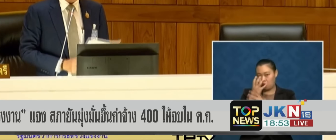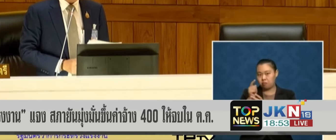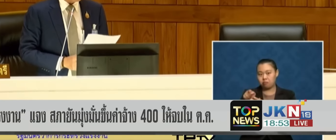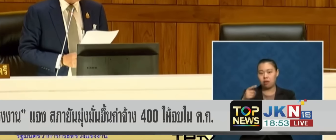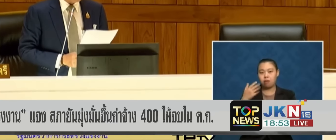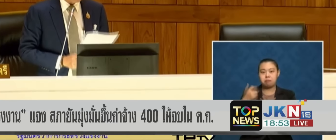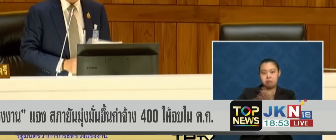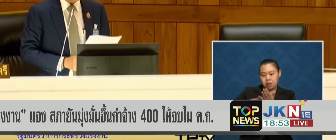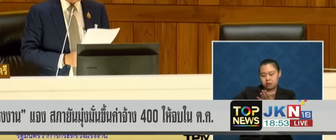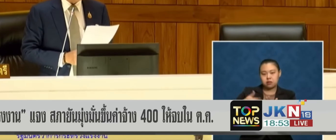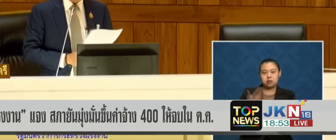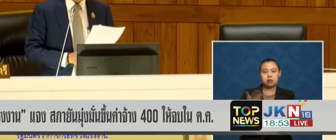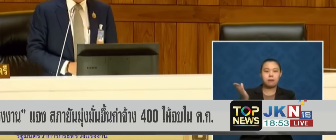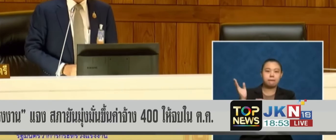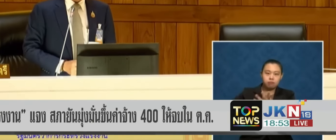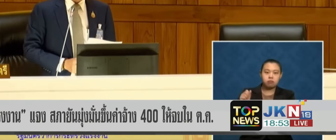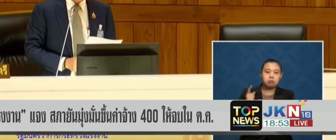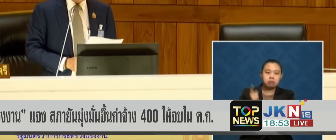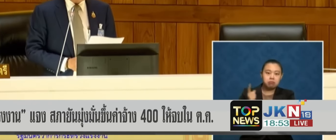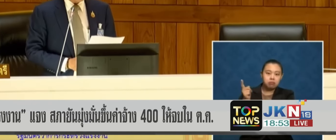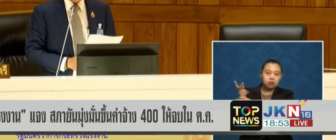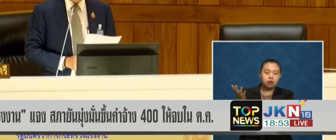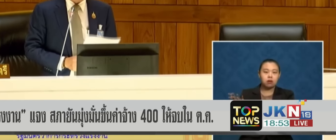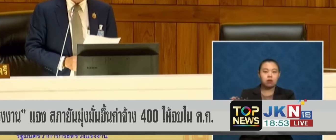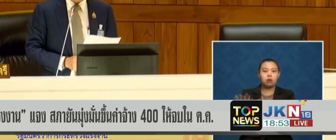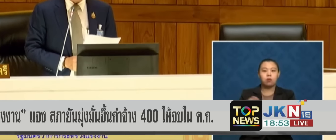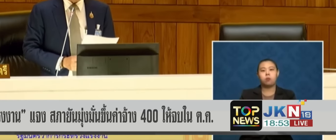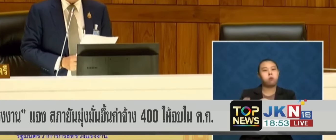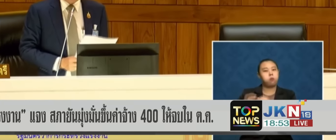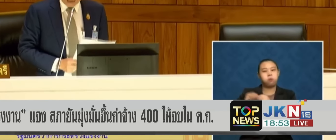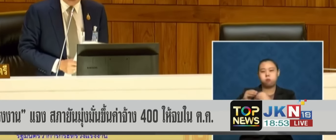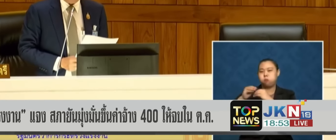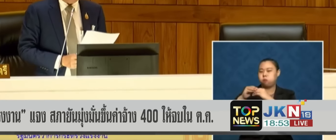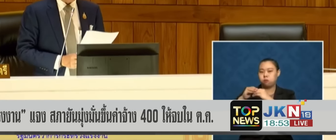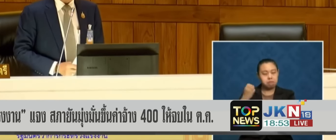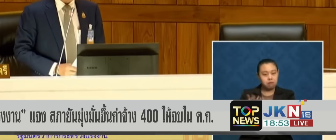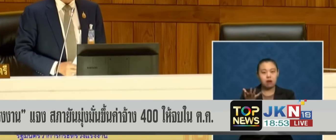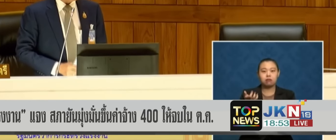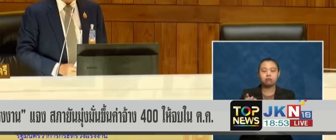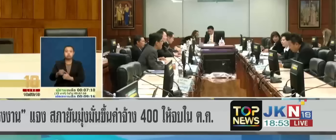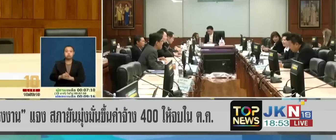หนือจากอัตราเงินเฟ้อซึ่งผมคิดว่าในรัฐบาลก็มีหลายๆฝ่าย